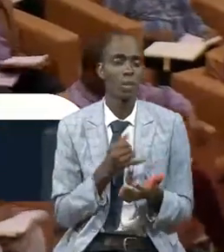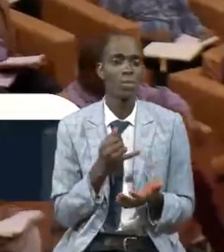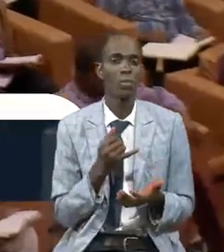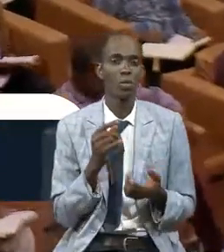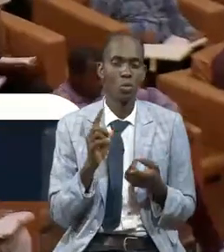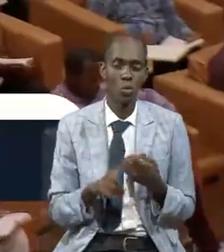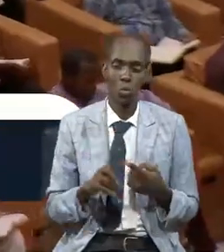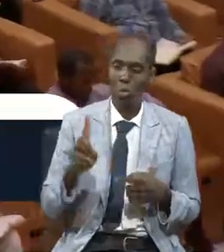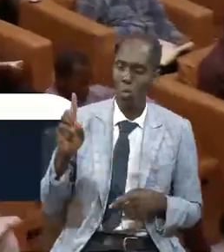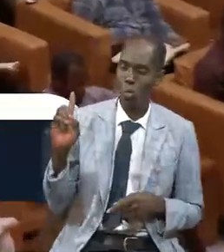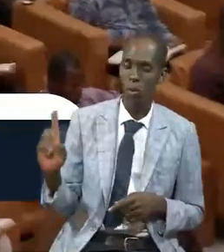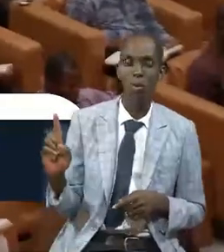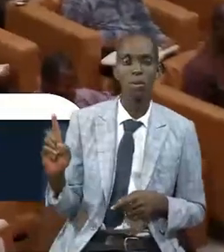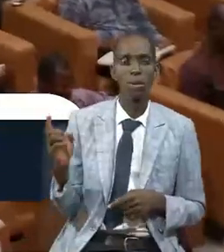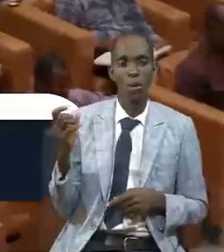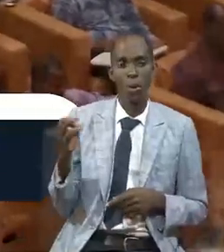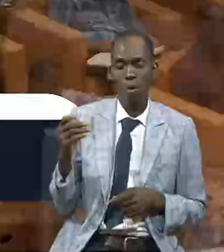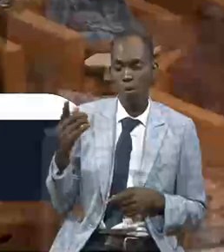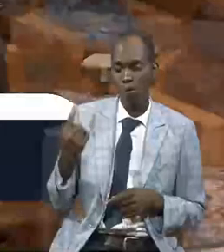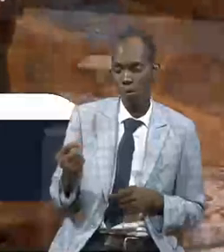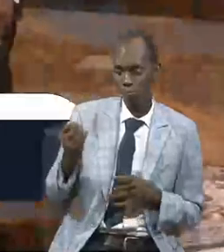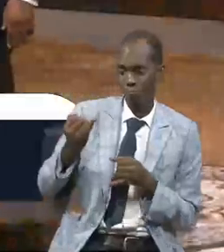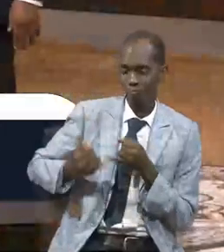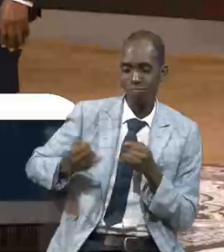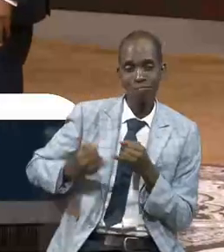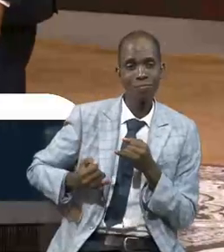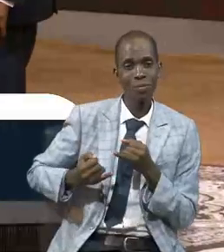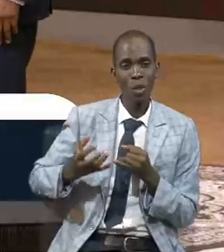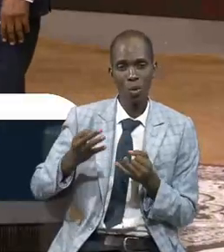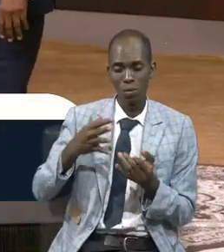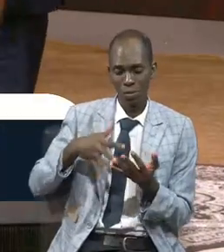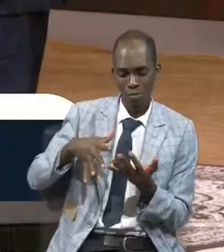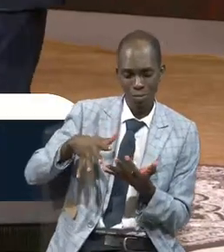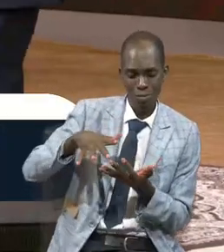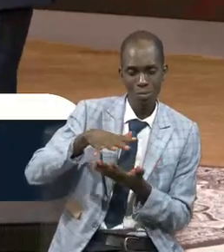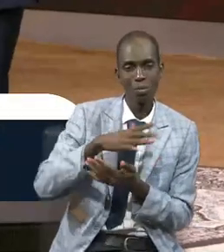à l'un de ces plus petits de mes frères,